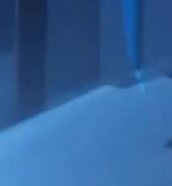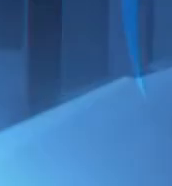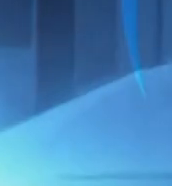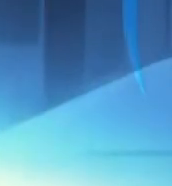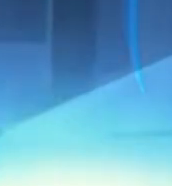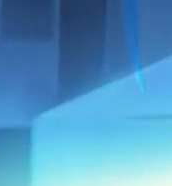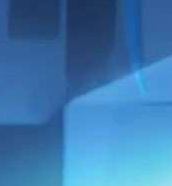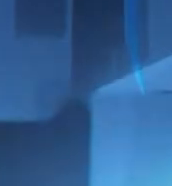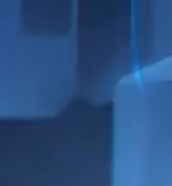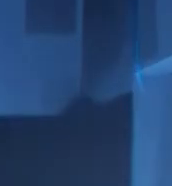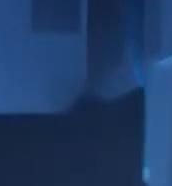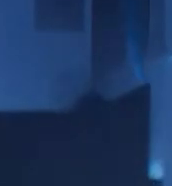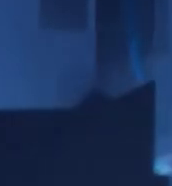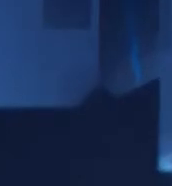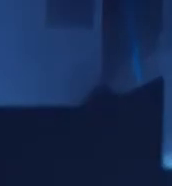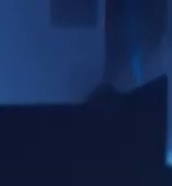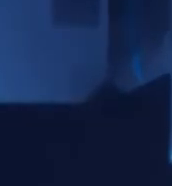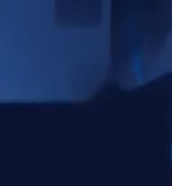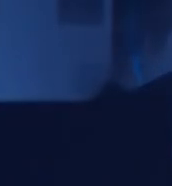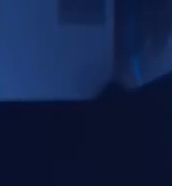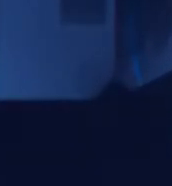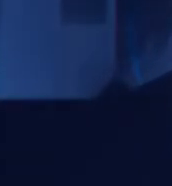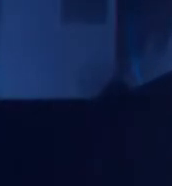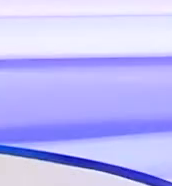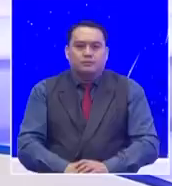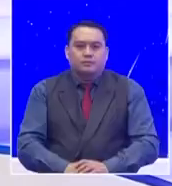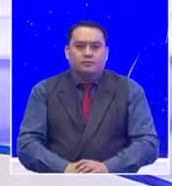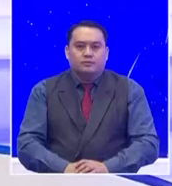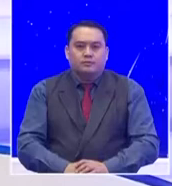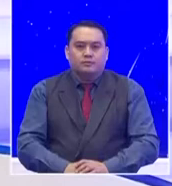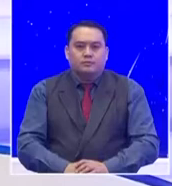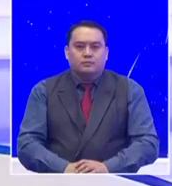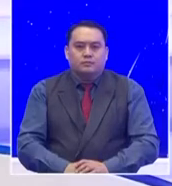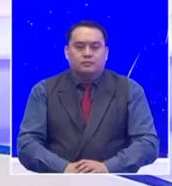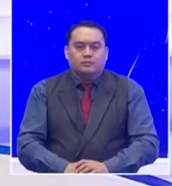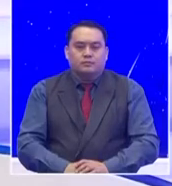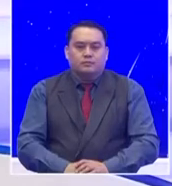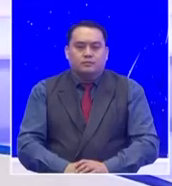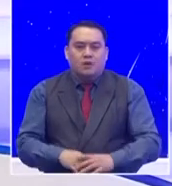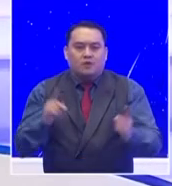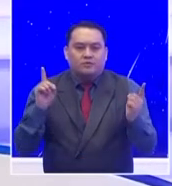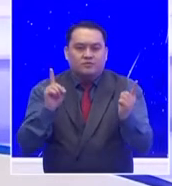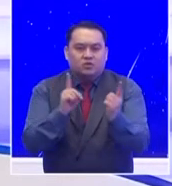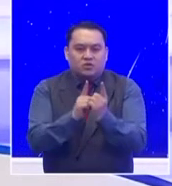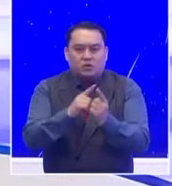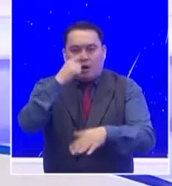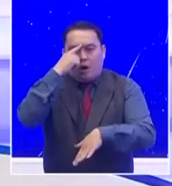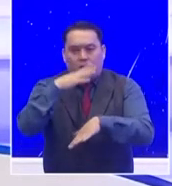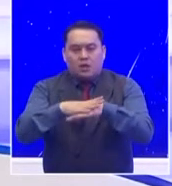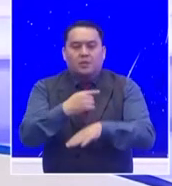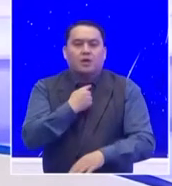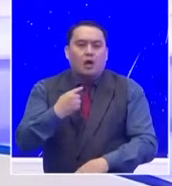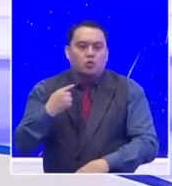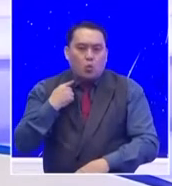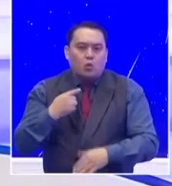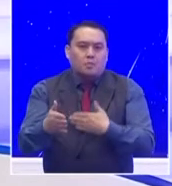Шенкензе, телекомпания ЖТСУ из Жамбылского района. состоялась отчетная встреча акима Талдыкургана